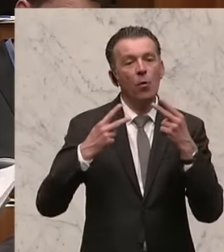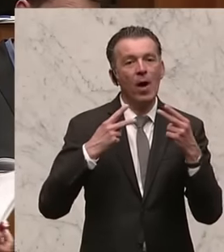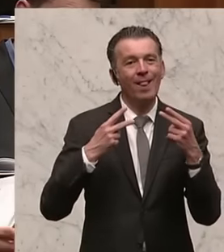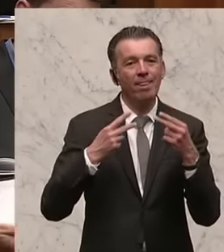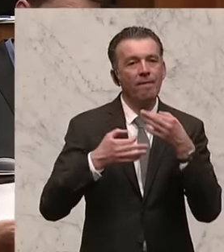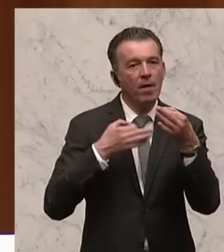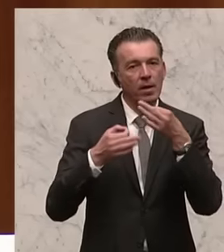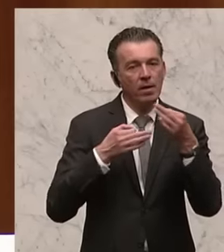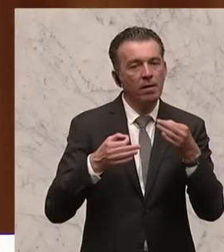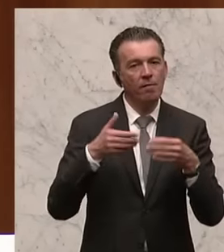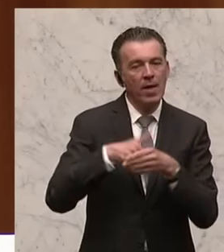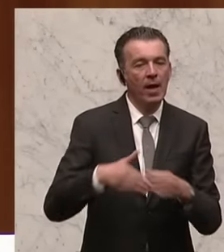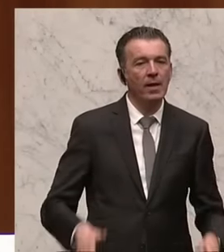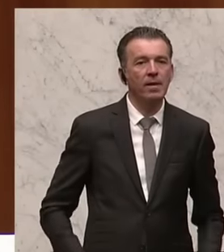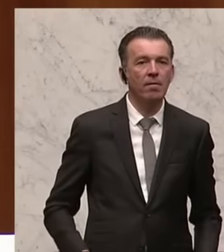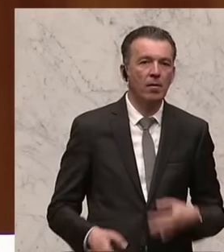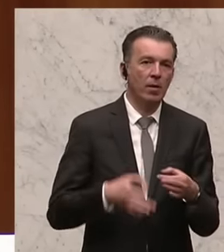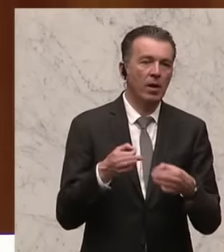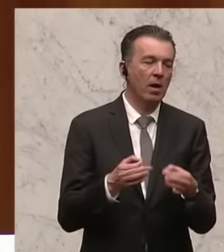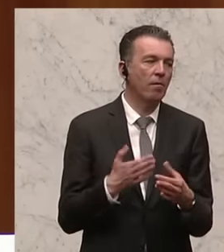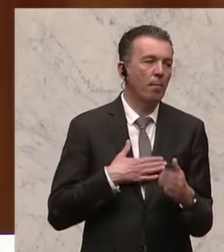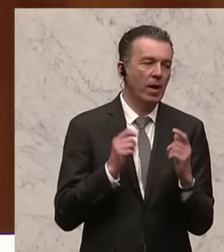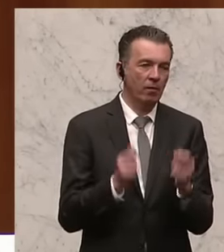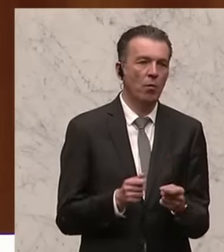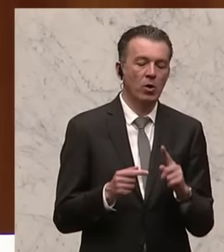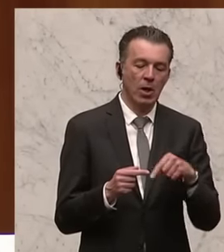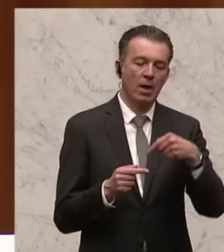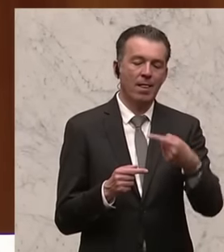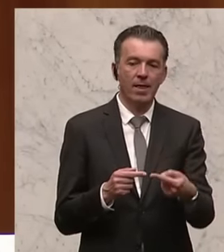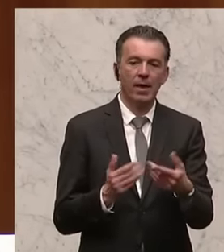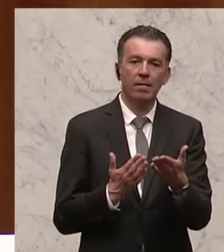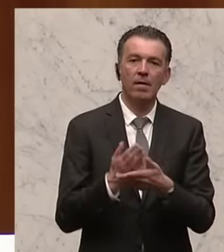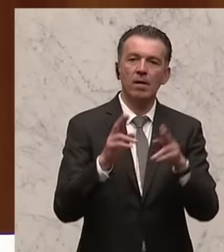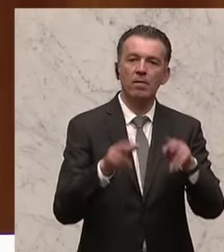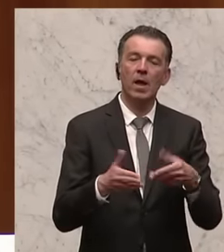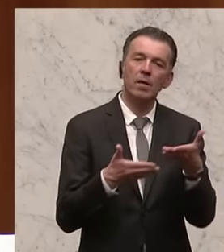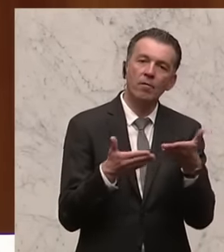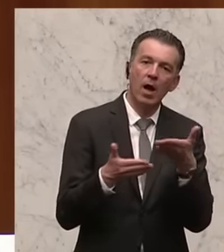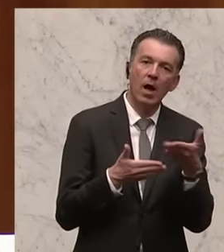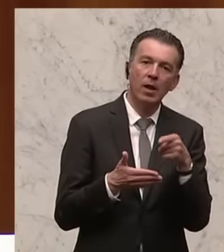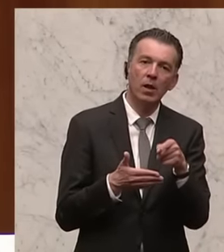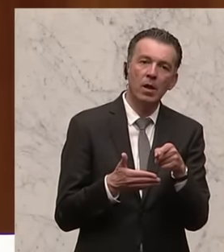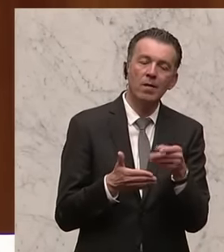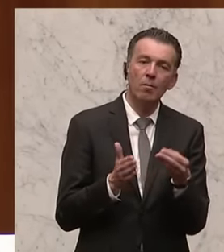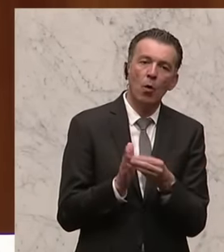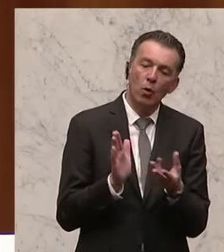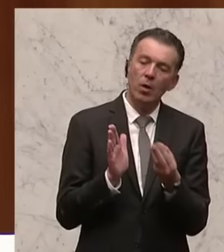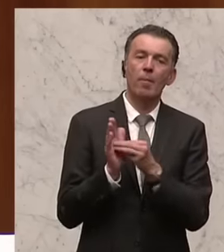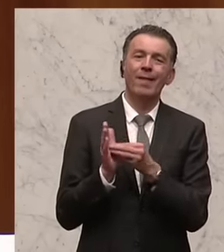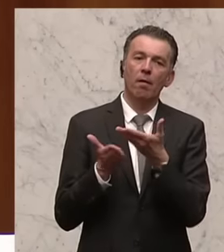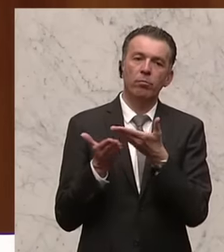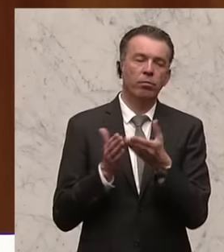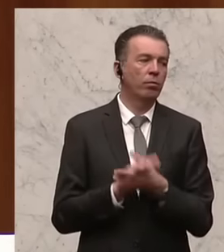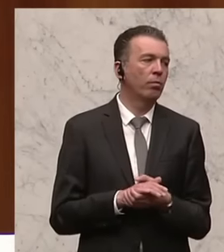bei Disziplinarverfahren. Mein Vorschlag wäre es, im Rahmen der nächsten Dienstrechtsverhandlung den Punkt mitzunehmen